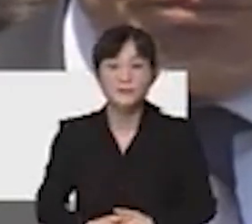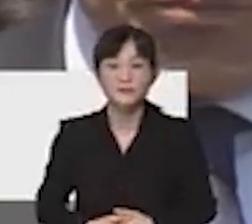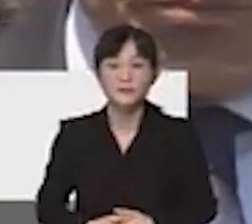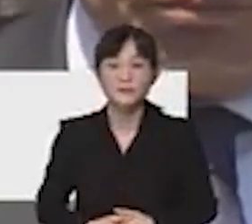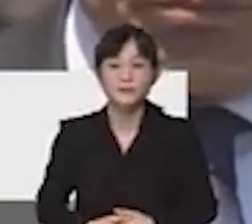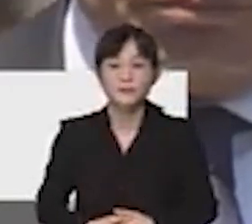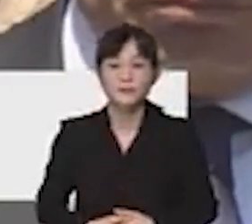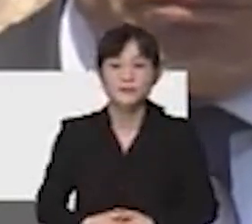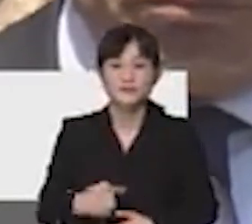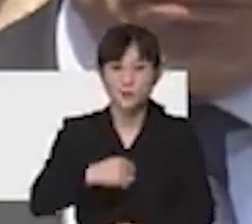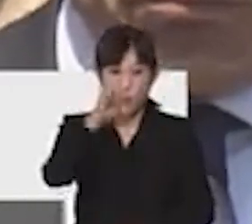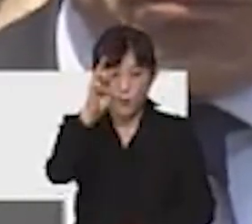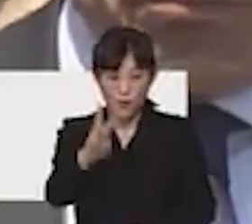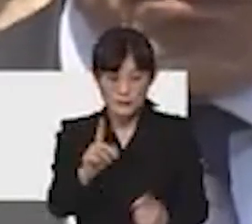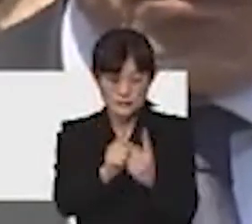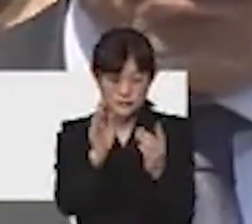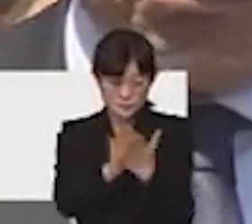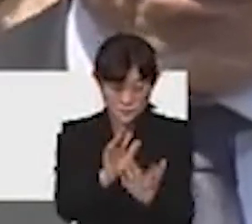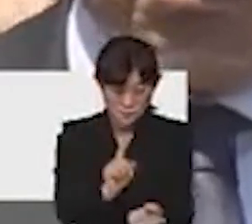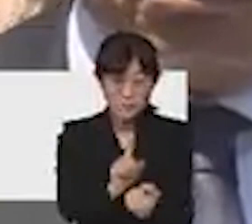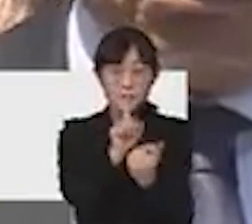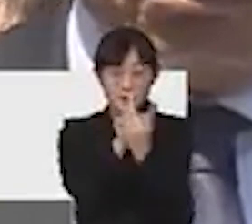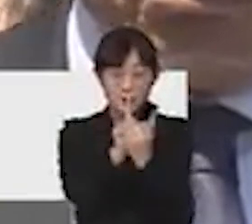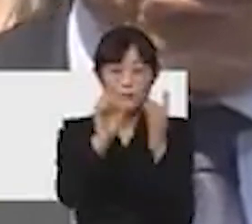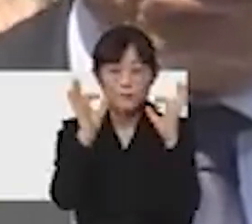이렇게 와서 뵈니까